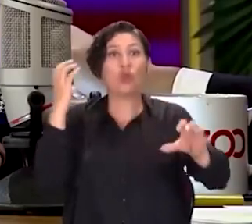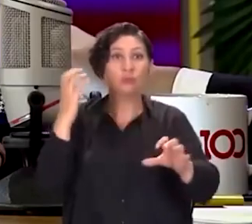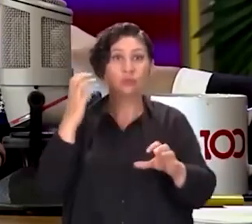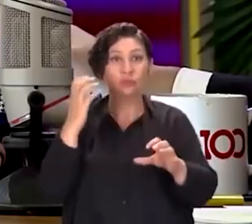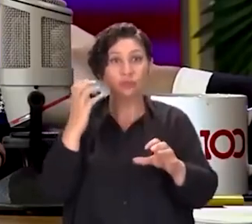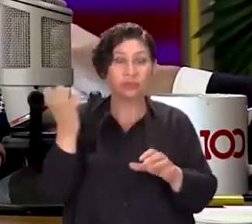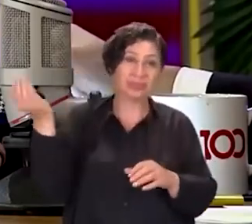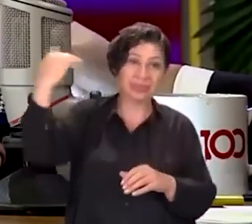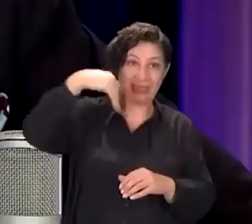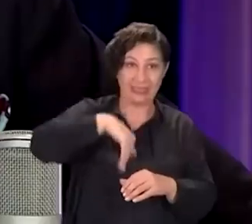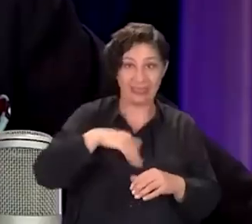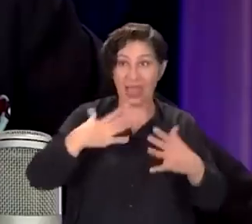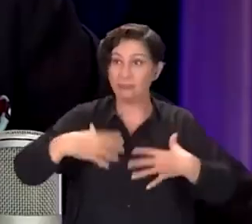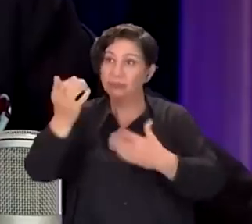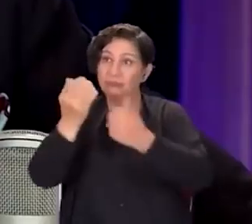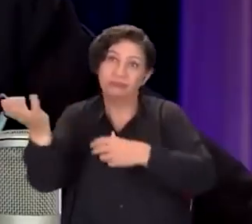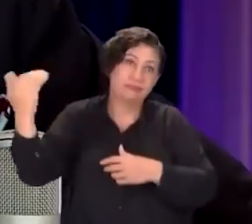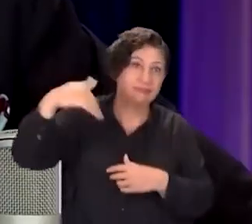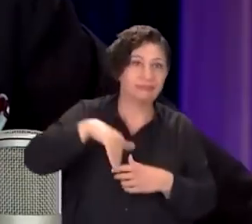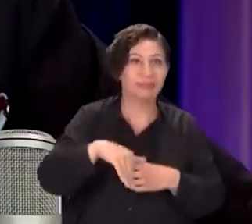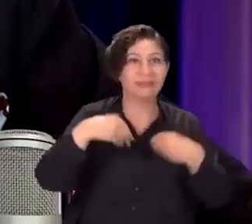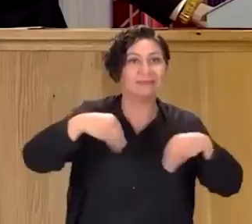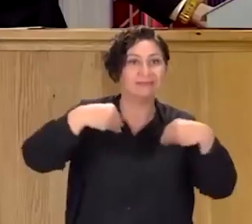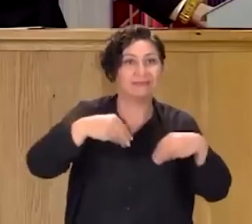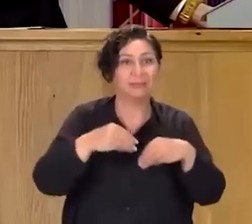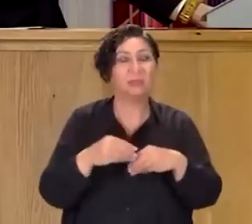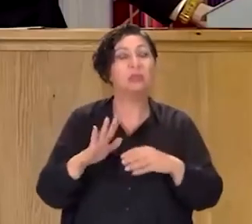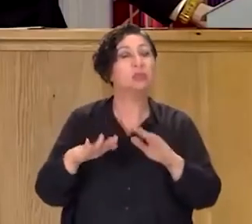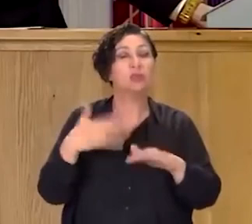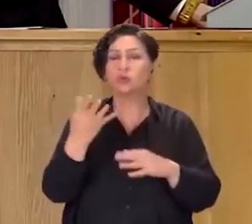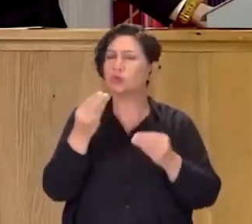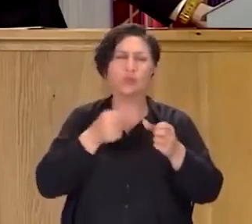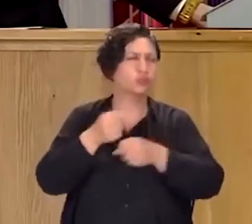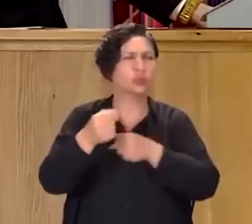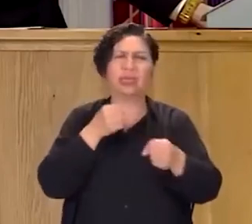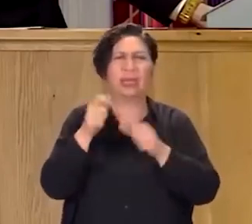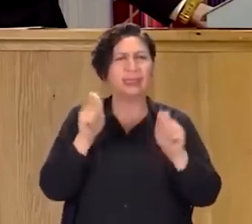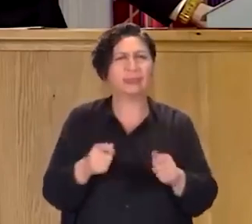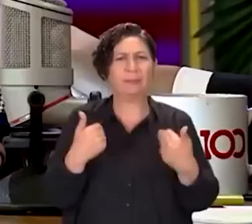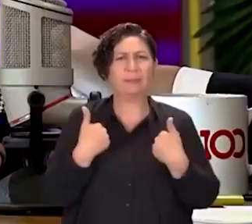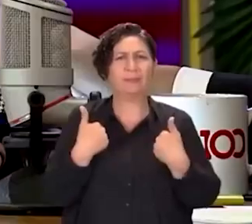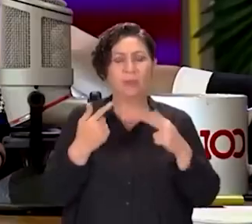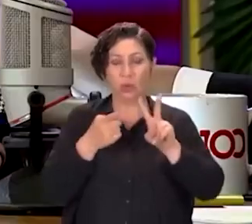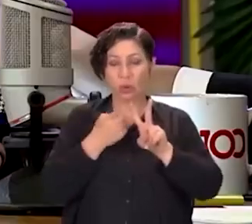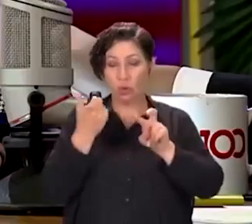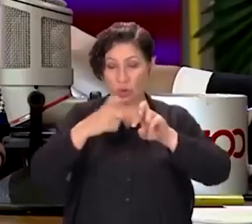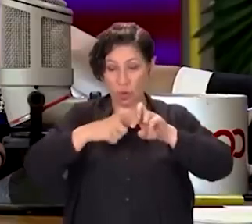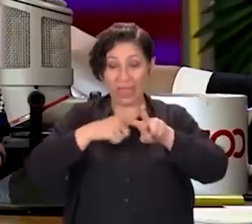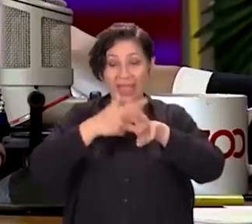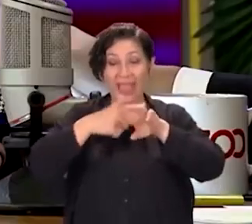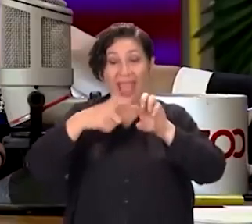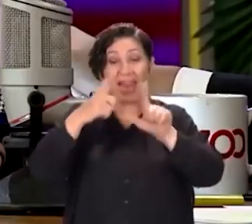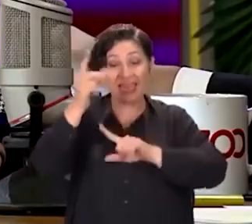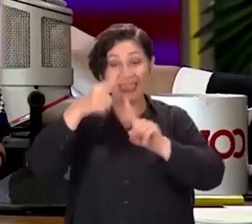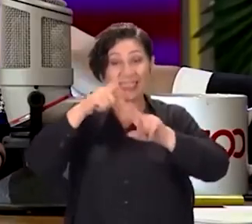otobüslerle gelinirdi. Yani öyleydi. Evet, evet. Ondan sonra çok mücadele verdim. Nur Yerlitaş